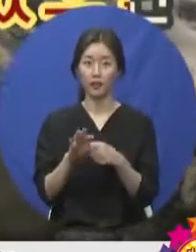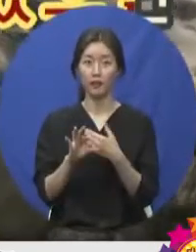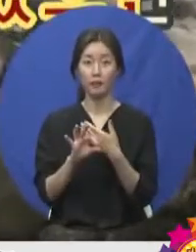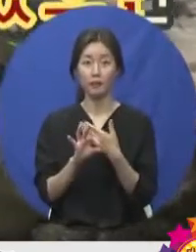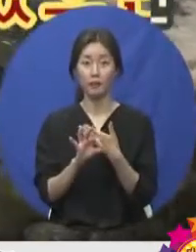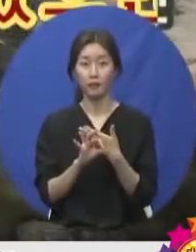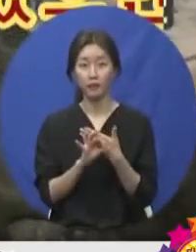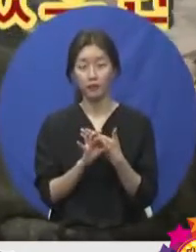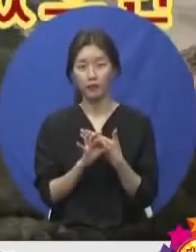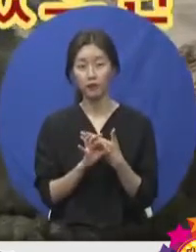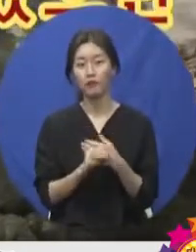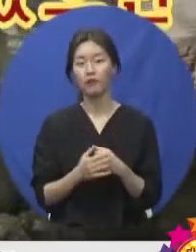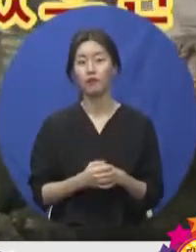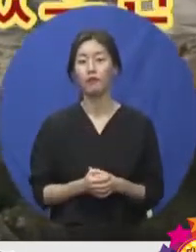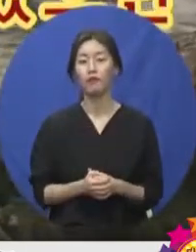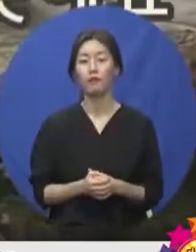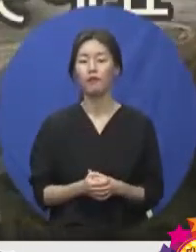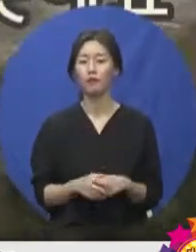사랑했으며